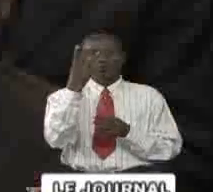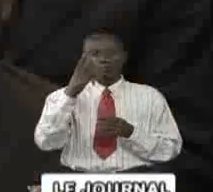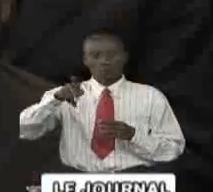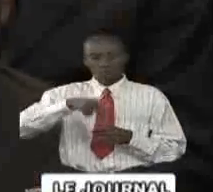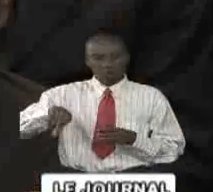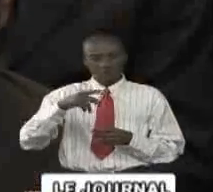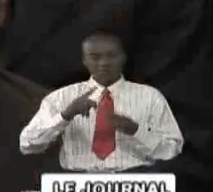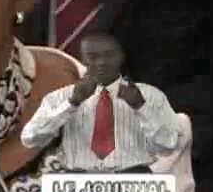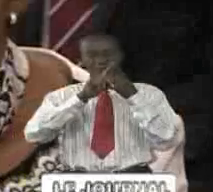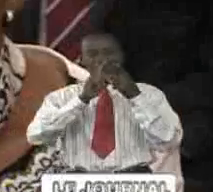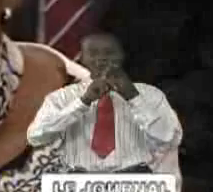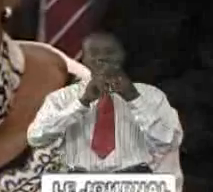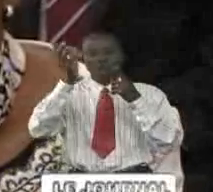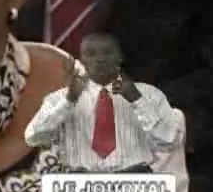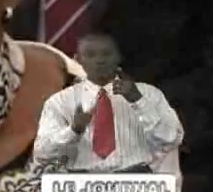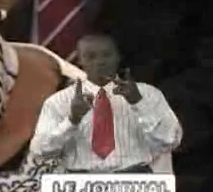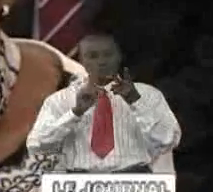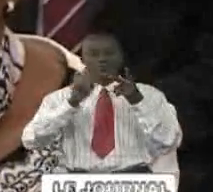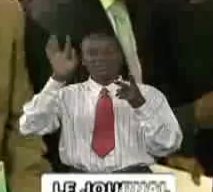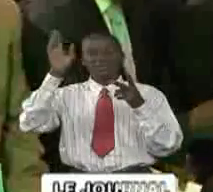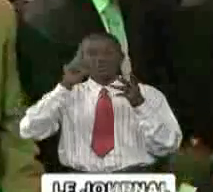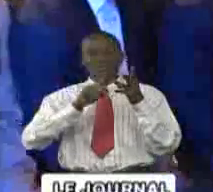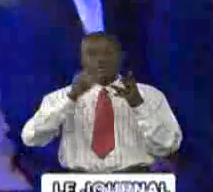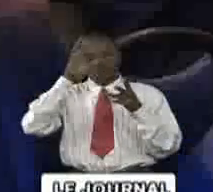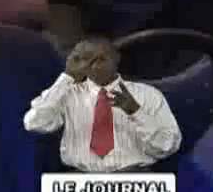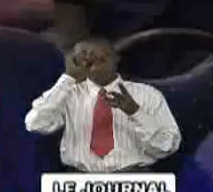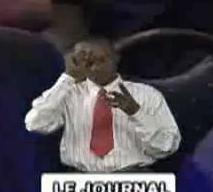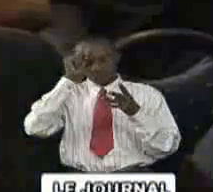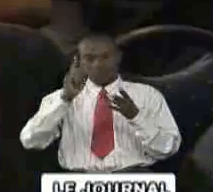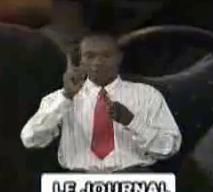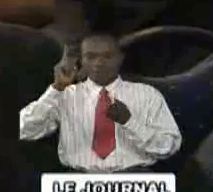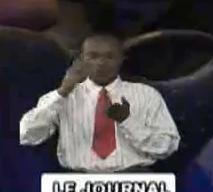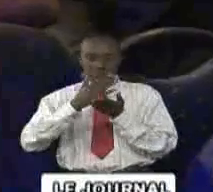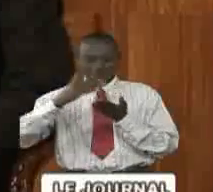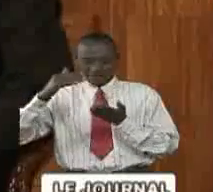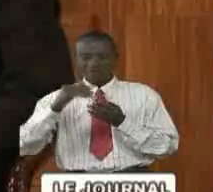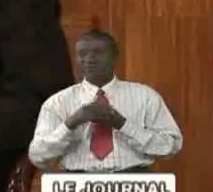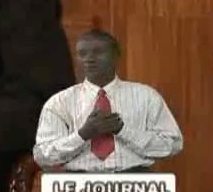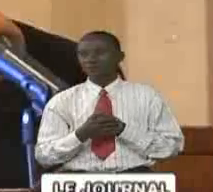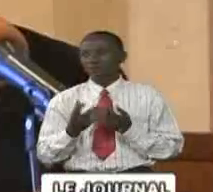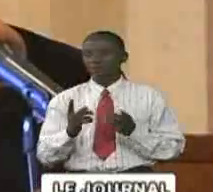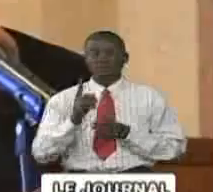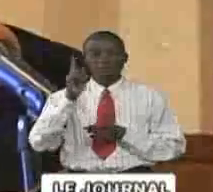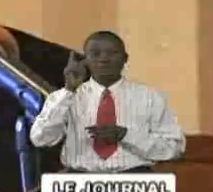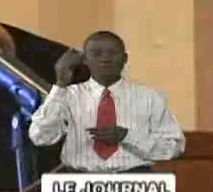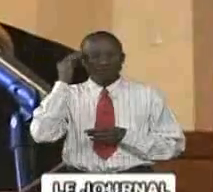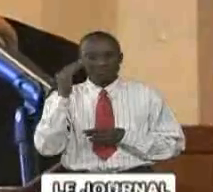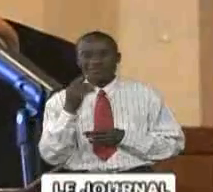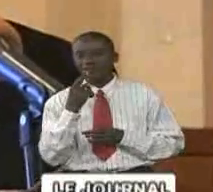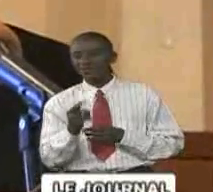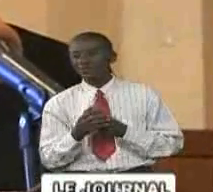Kinshasa et Bandundu pour sa première édition. Dixit Augustin Matata Ponyo, Premier ministre. C'est une